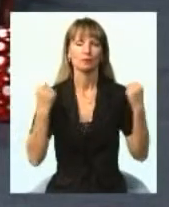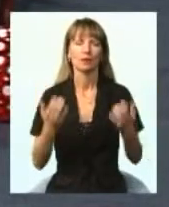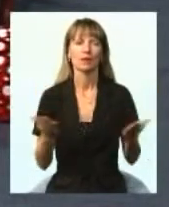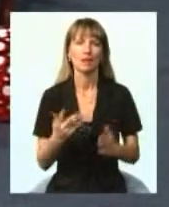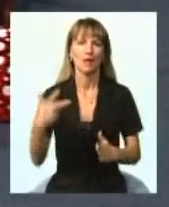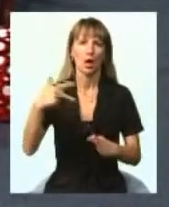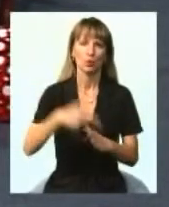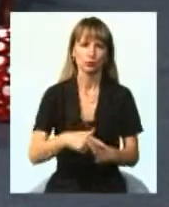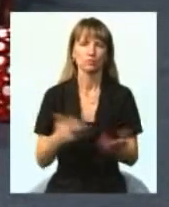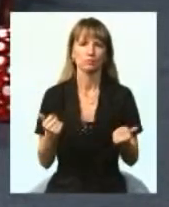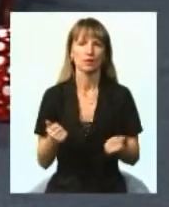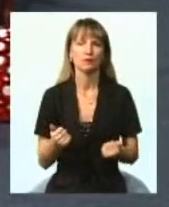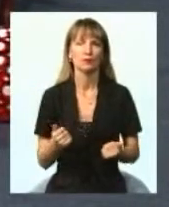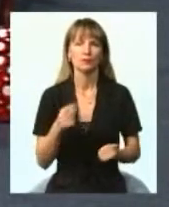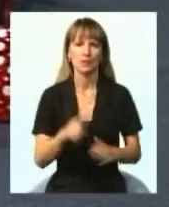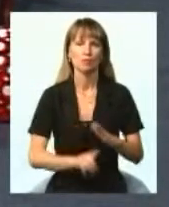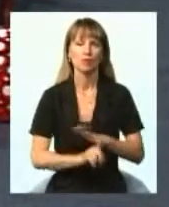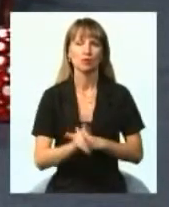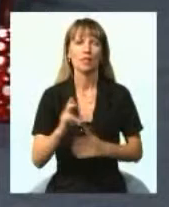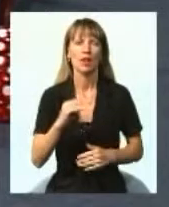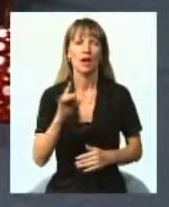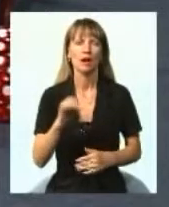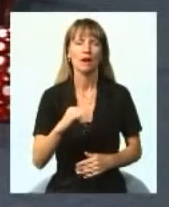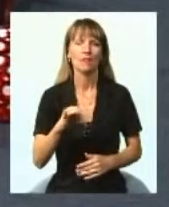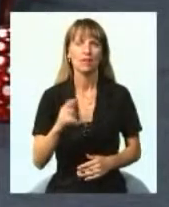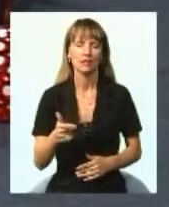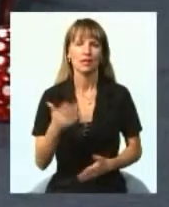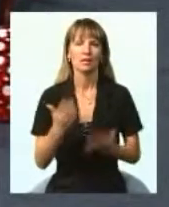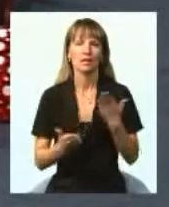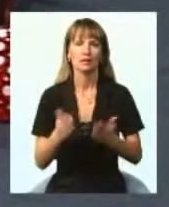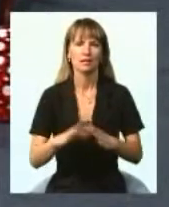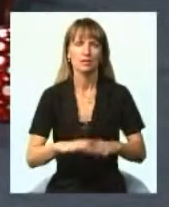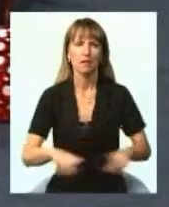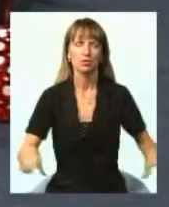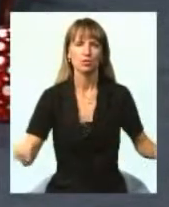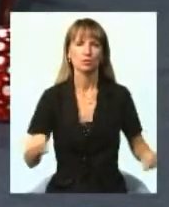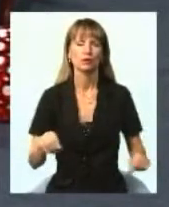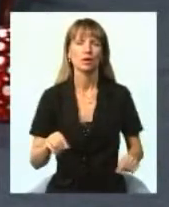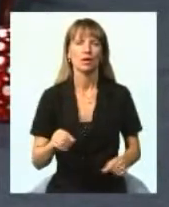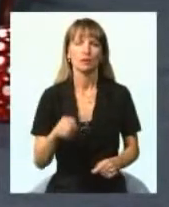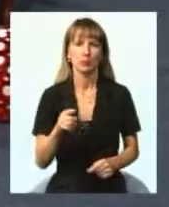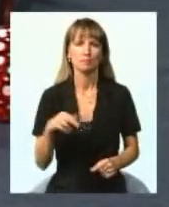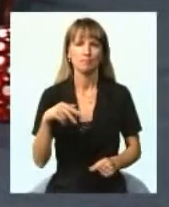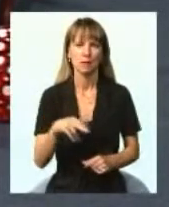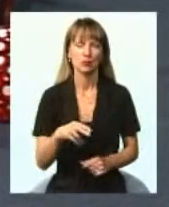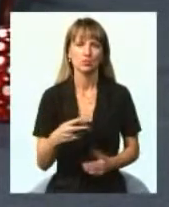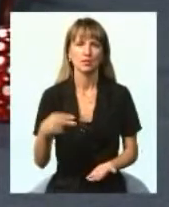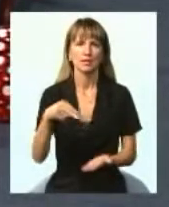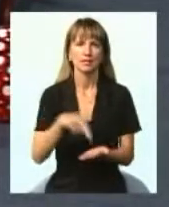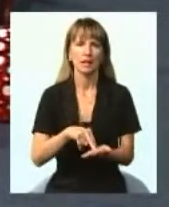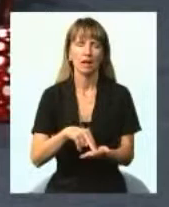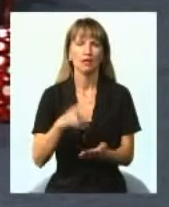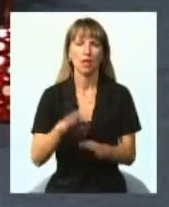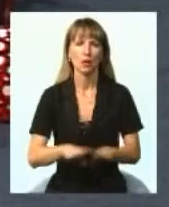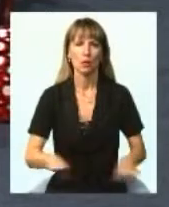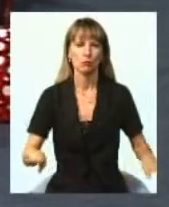якимись навантаженнями, так? Ти так. Ж спочатку ж на рафтинг, якщо на дошку цю, кажу на рафтинг, на вейкбординг підеш, так? Станеш на цю дошку, то